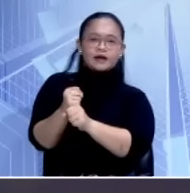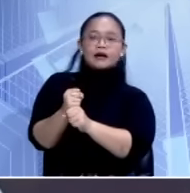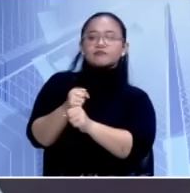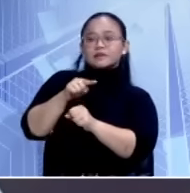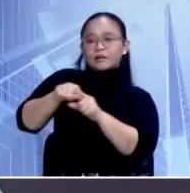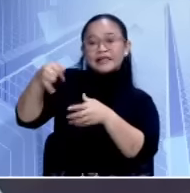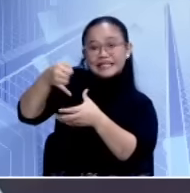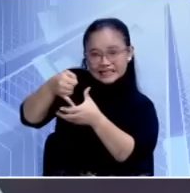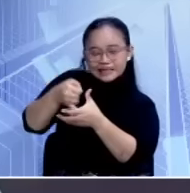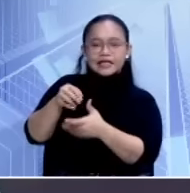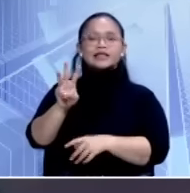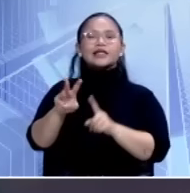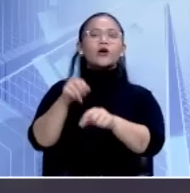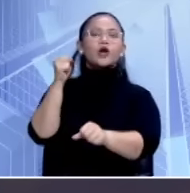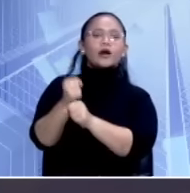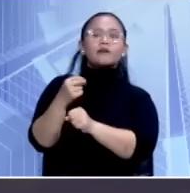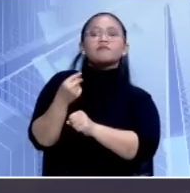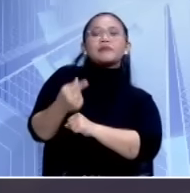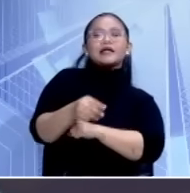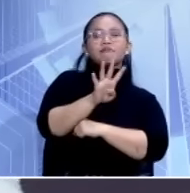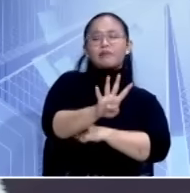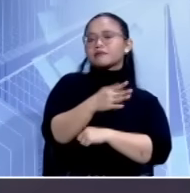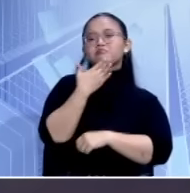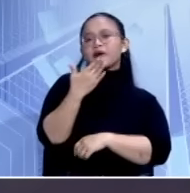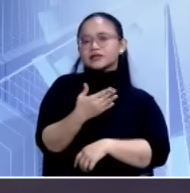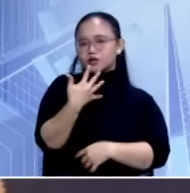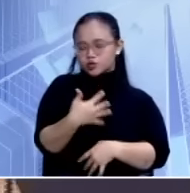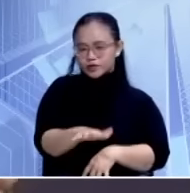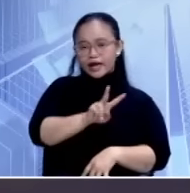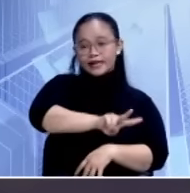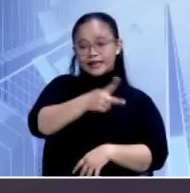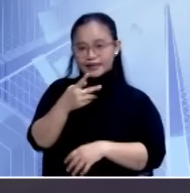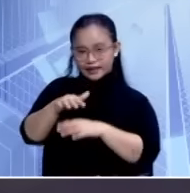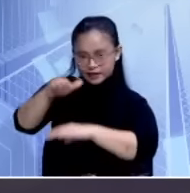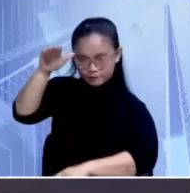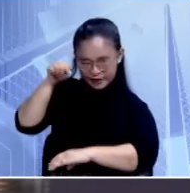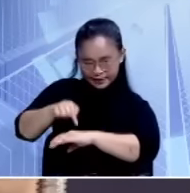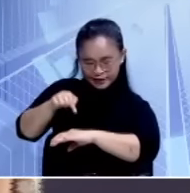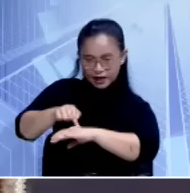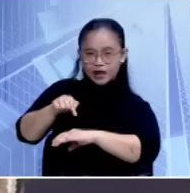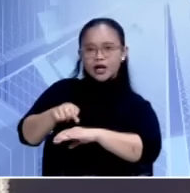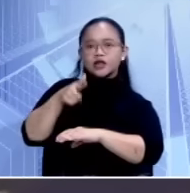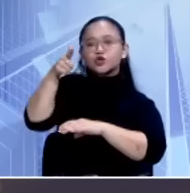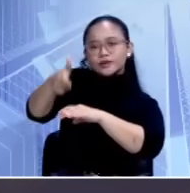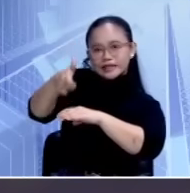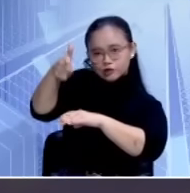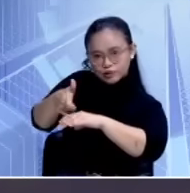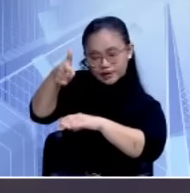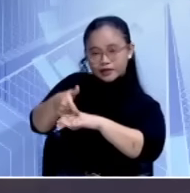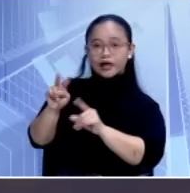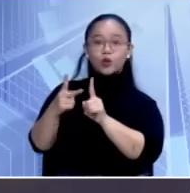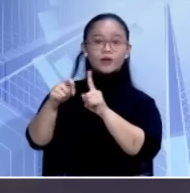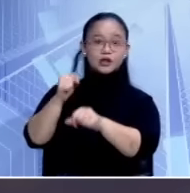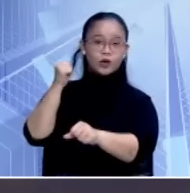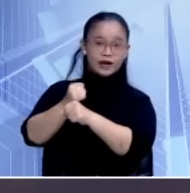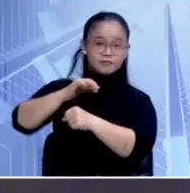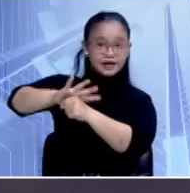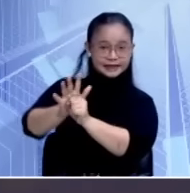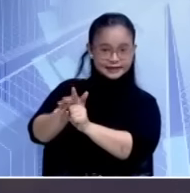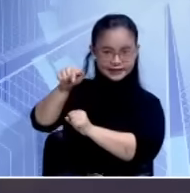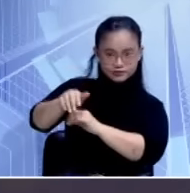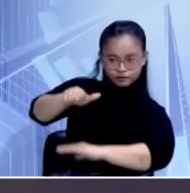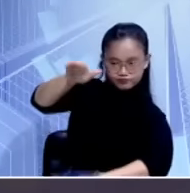kita beli 4. Nah, kemudian karena dipindahkan tadi, dioploskan atau disuntikkan tadi ke dalam